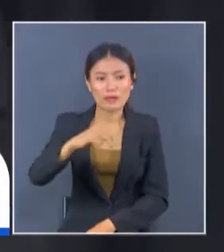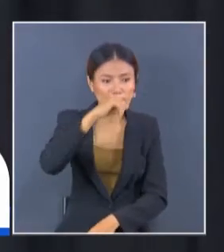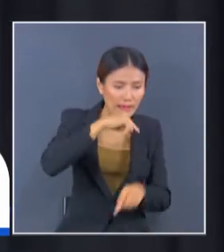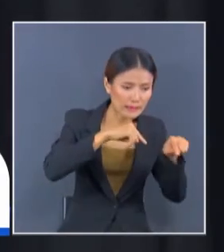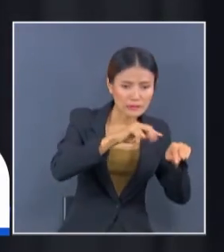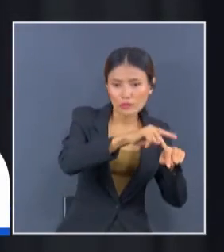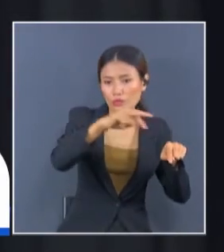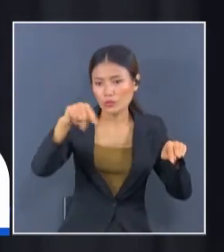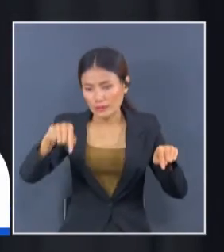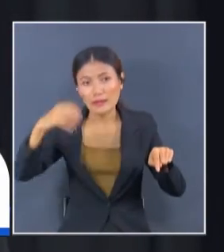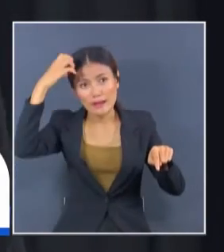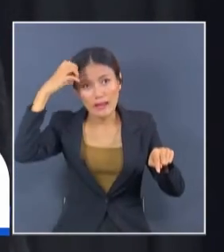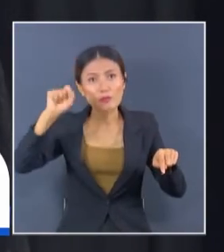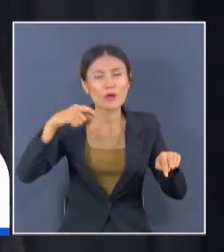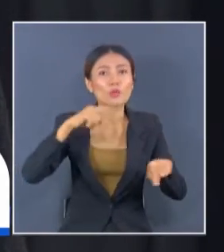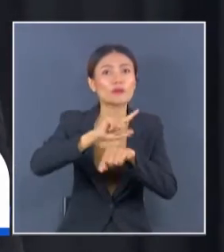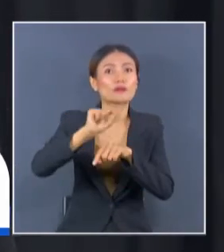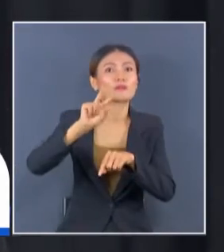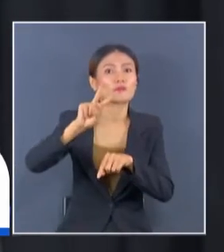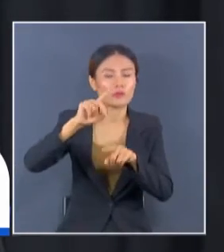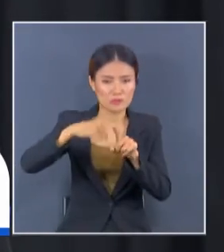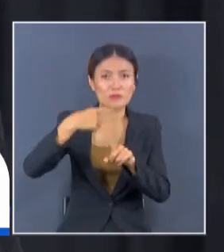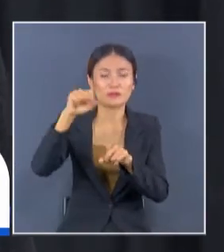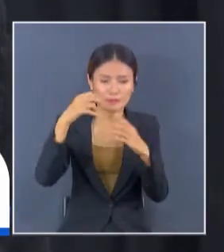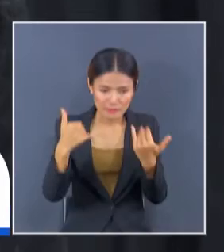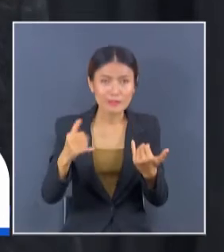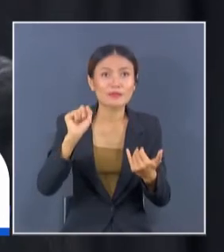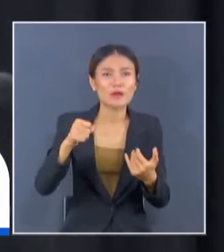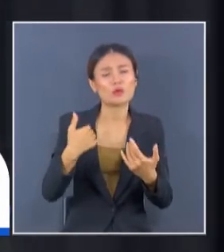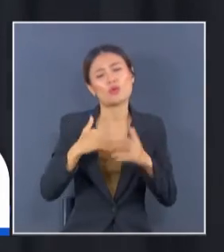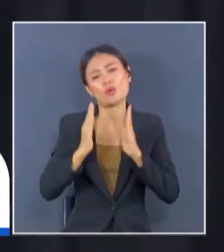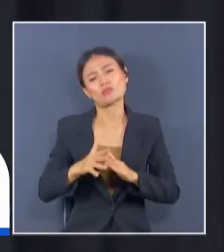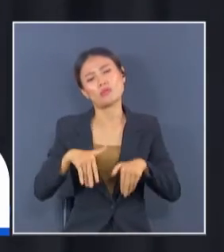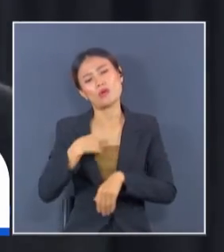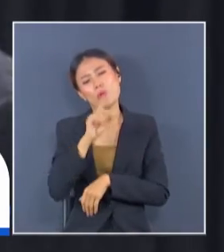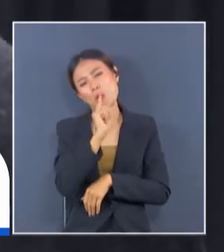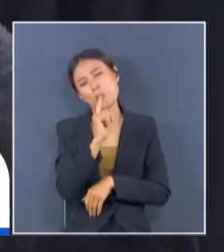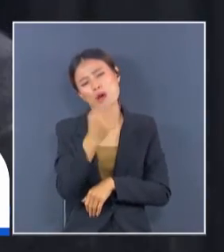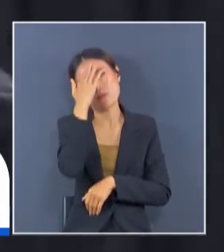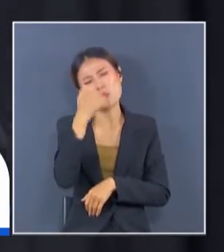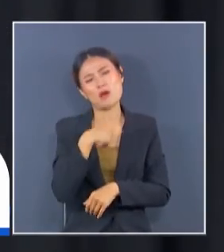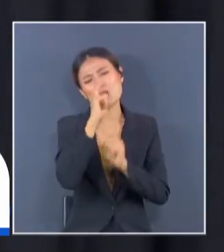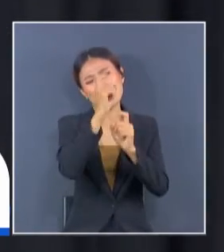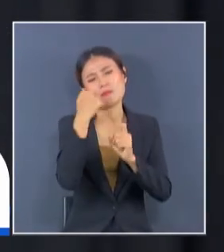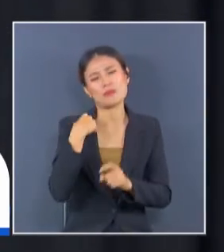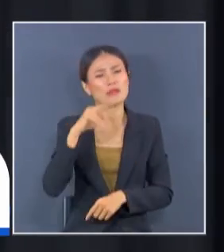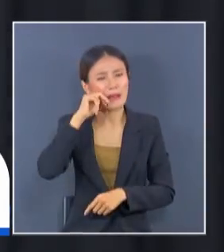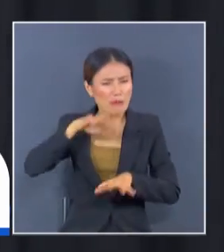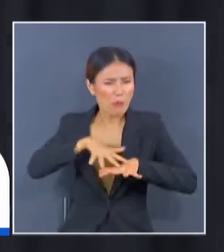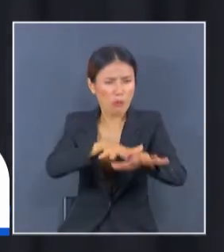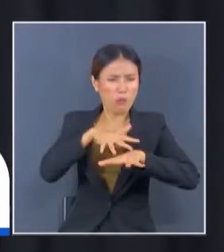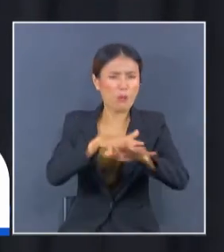ในวันที่22ตุลาคมจนเกิดกระแสวิจารณ์ค่ะว่าอาจจะไม่ปลอดภัยเนื่องจากกระแสน้ำโขงไหลแรงมากในช่ว